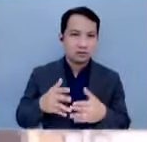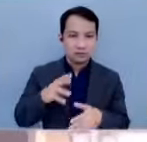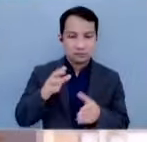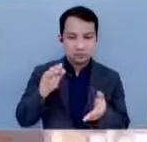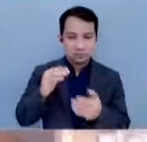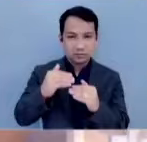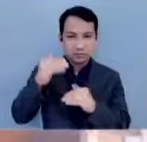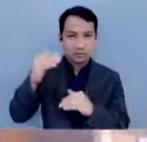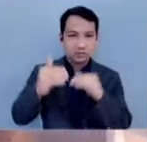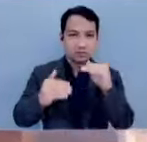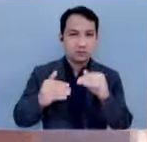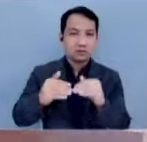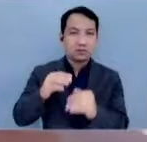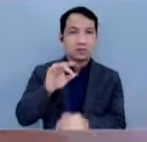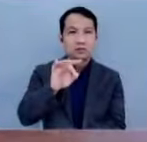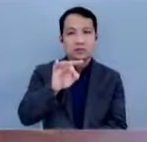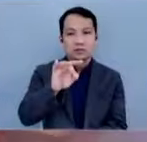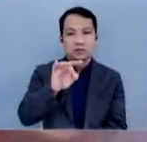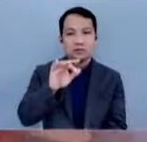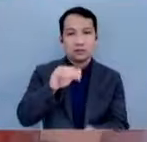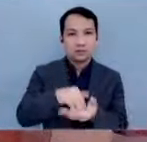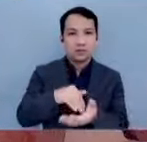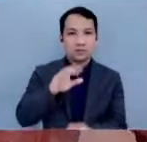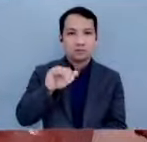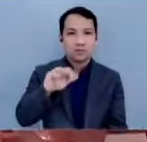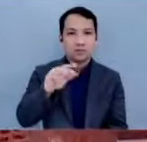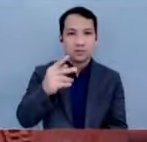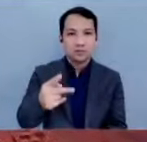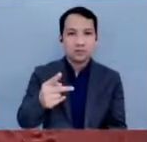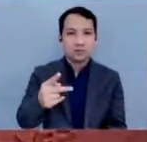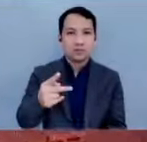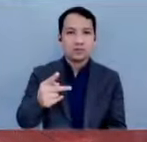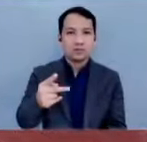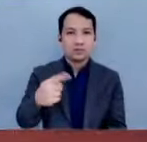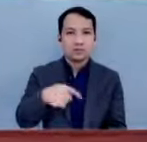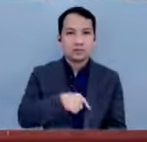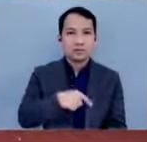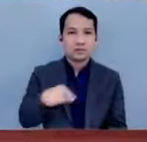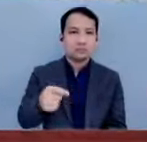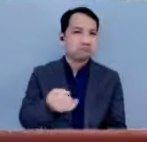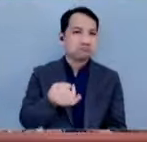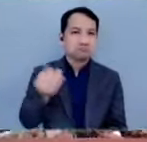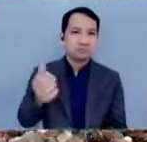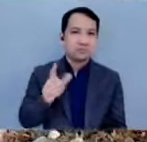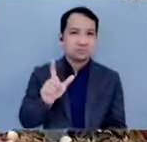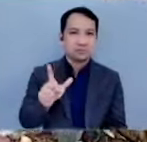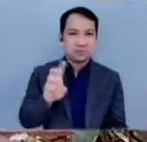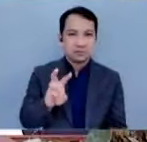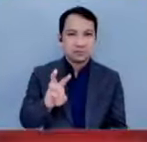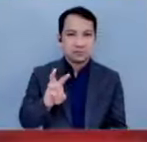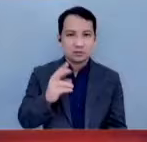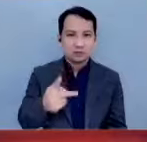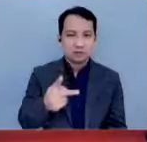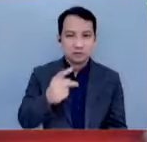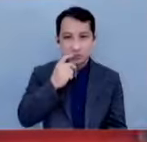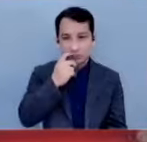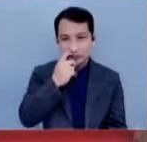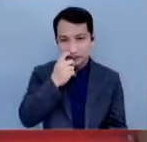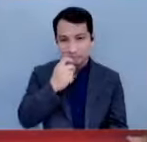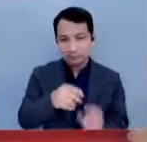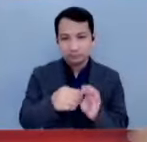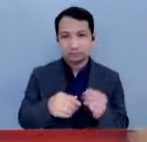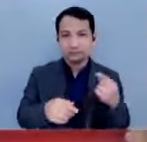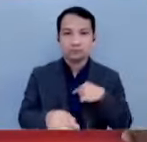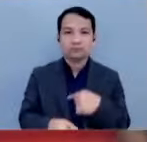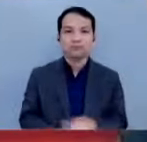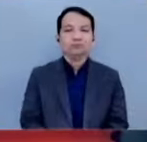is around 8k, 15k, mga ganyan. Ito mga around 26k. Alin yung 26? Ito.